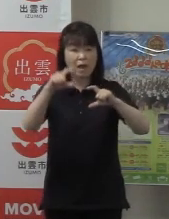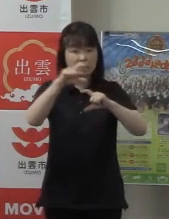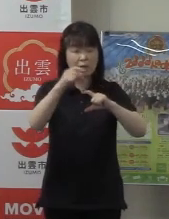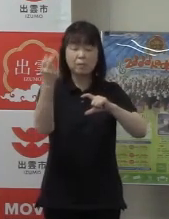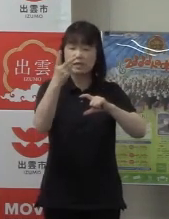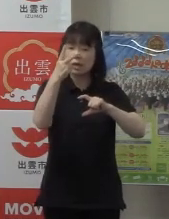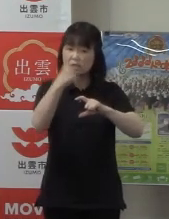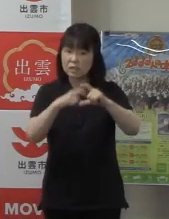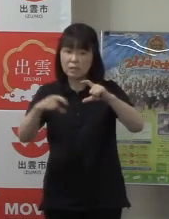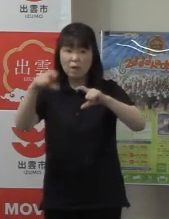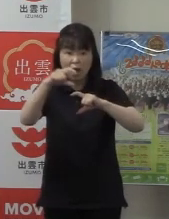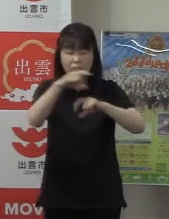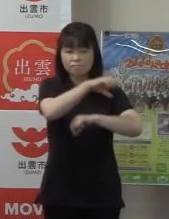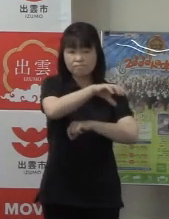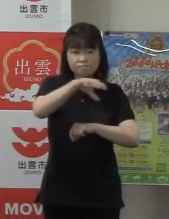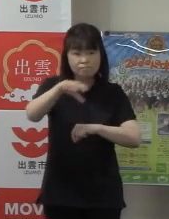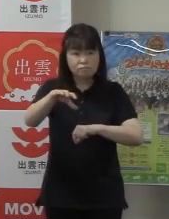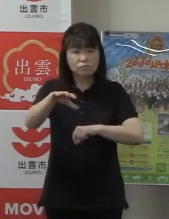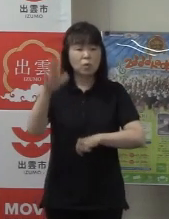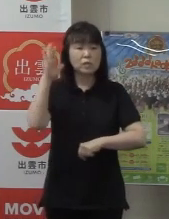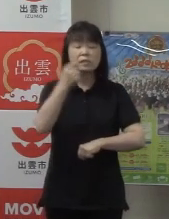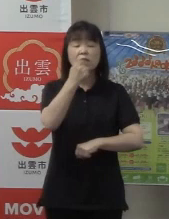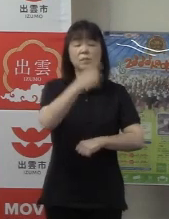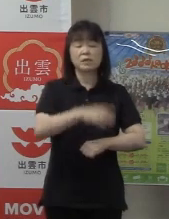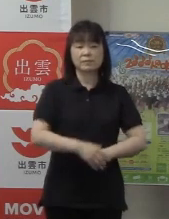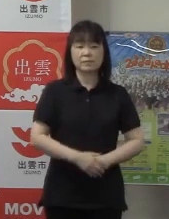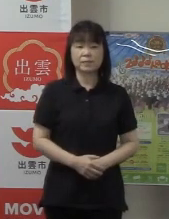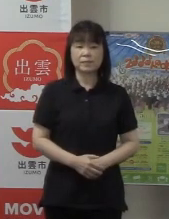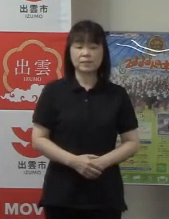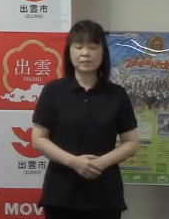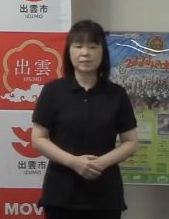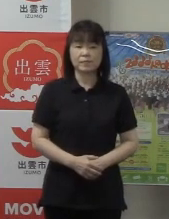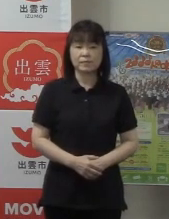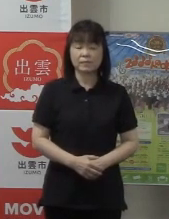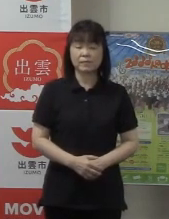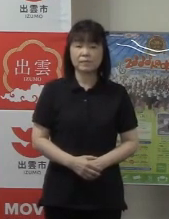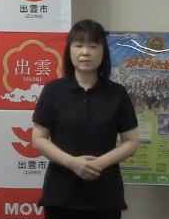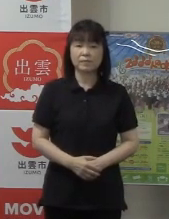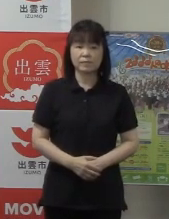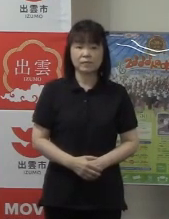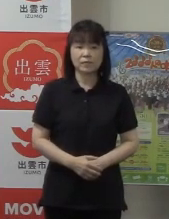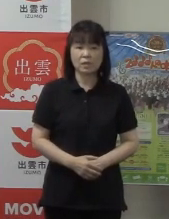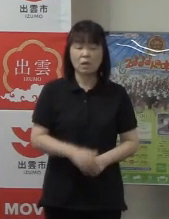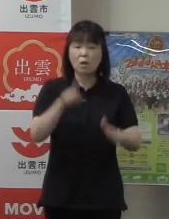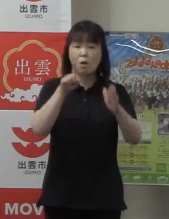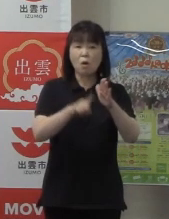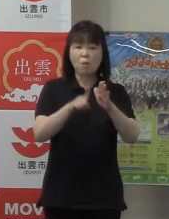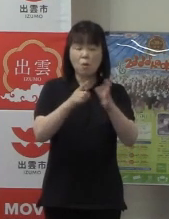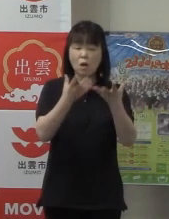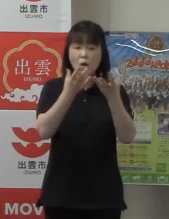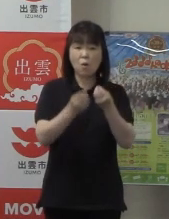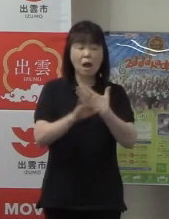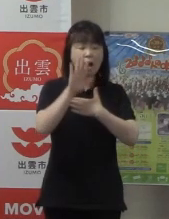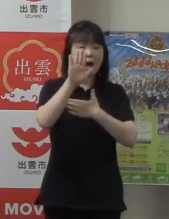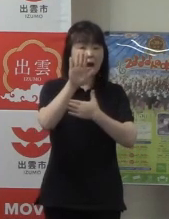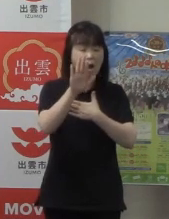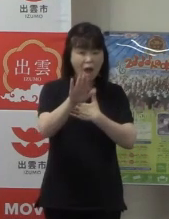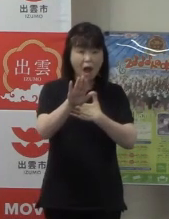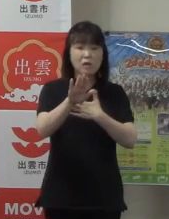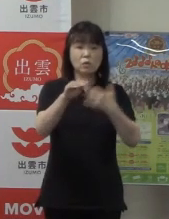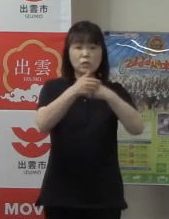の増となっているということであります。こうした中、お盆明けの感染者数が島根県で